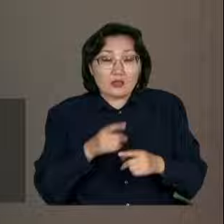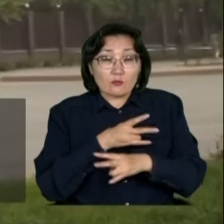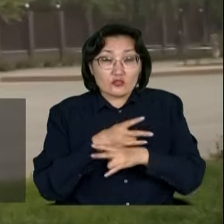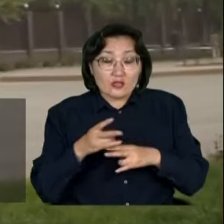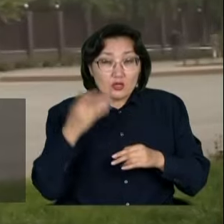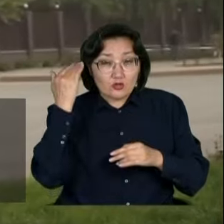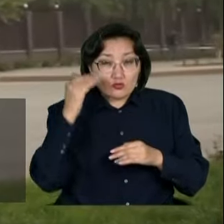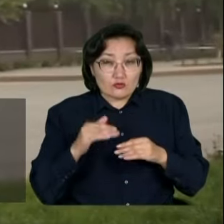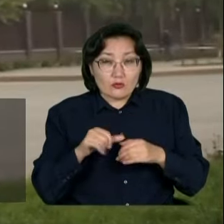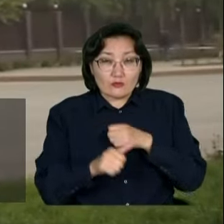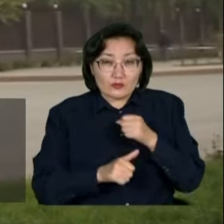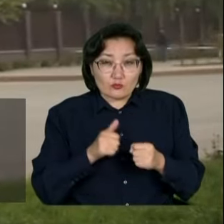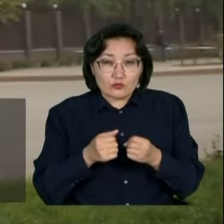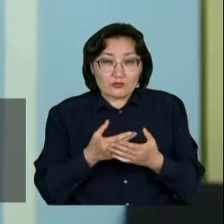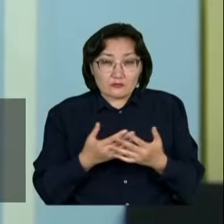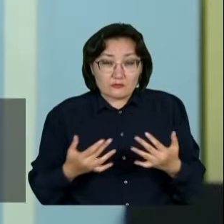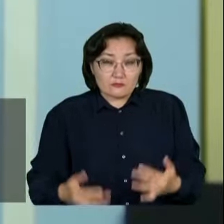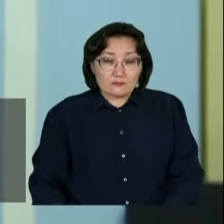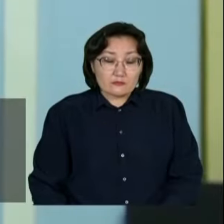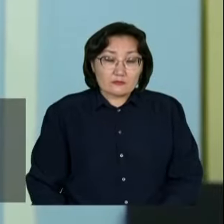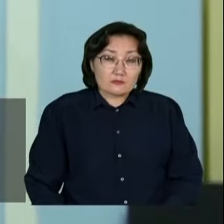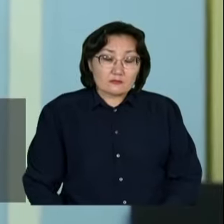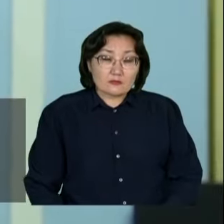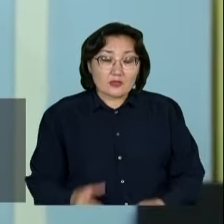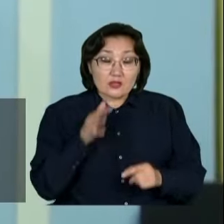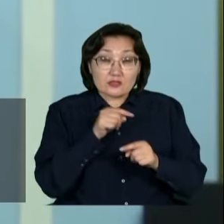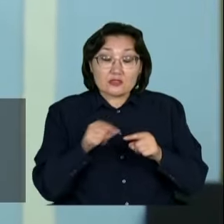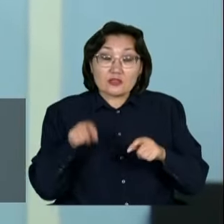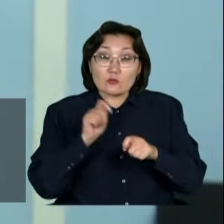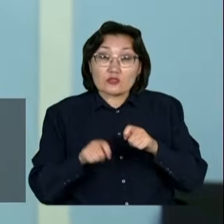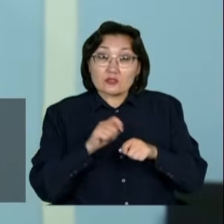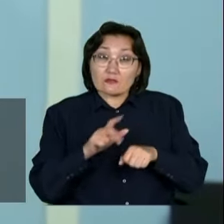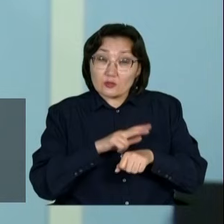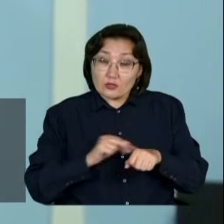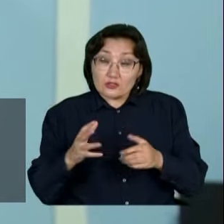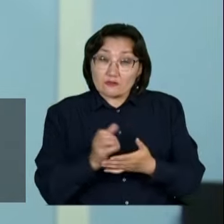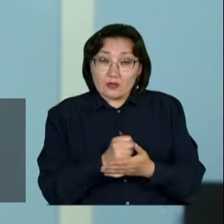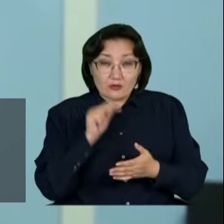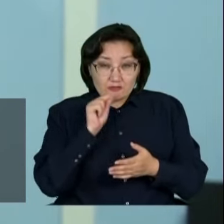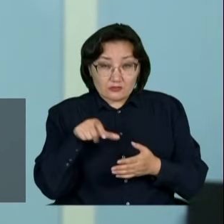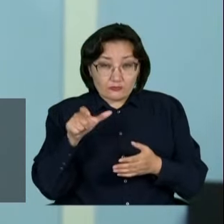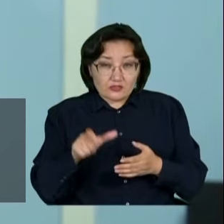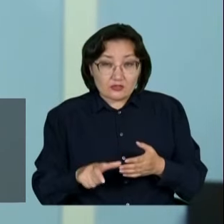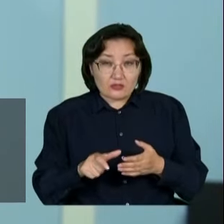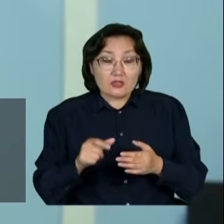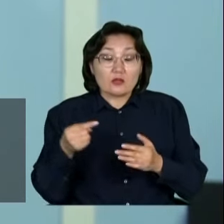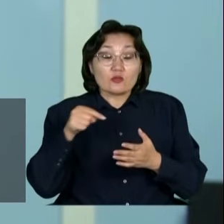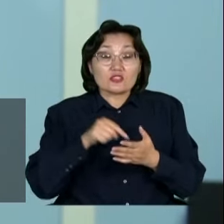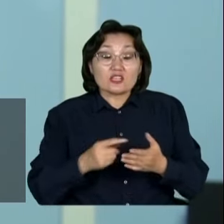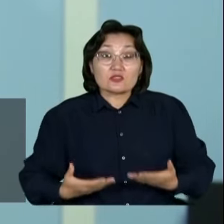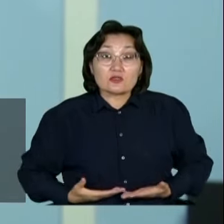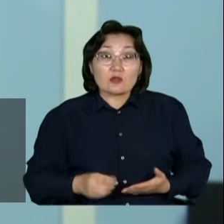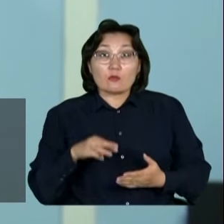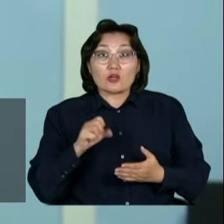повреждение чужого имущества». В ходе следствия полицейские установили подозреваемого. Им оказался